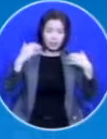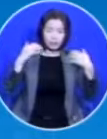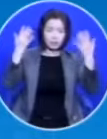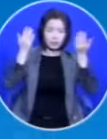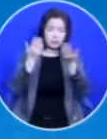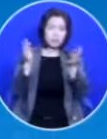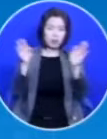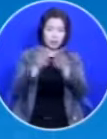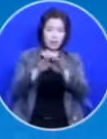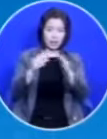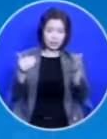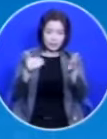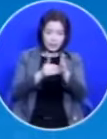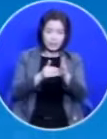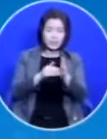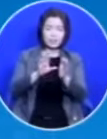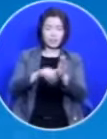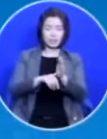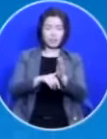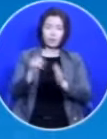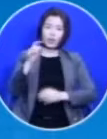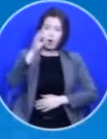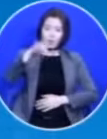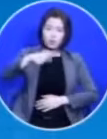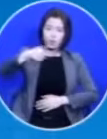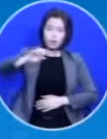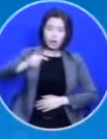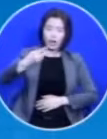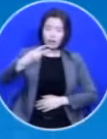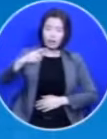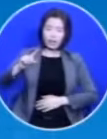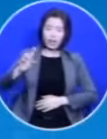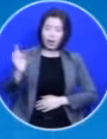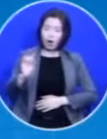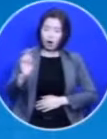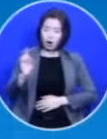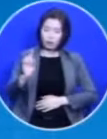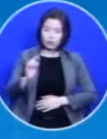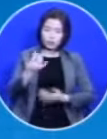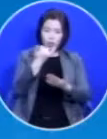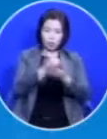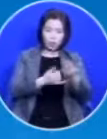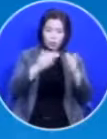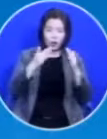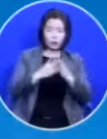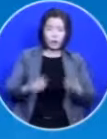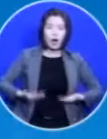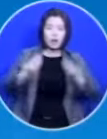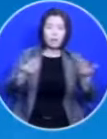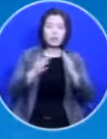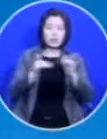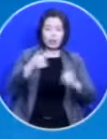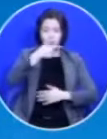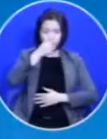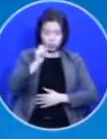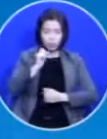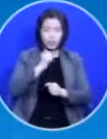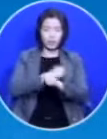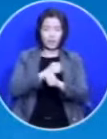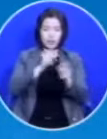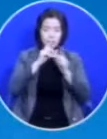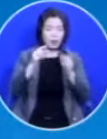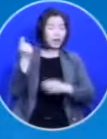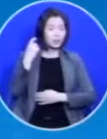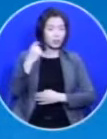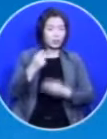때쯤 우간다에 있는 어느 과원에 봉사자가 모 일한다는 이야기를 듣습니다 그래서 3주 동안